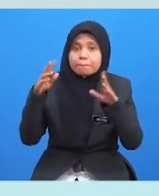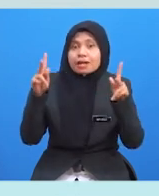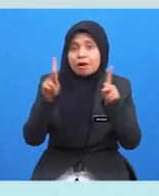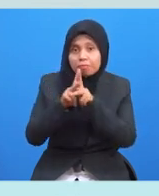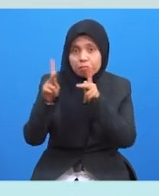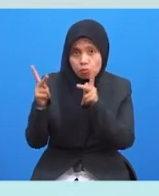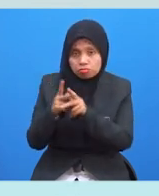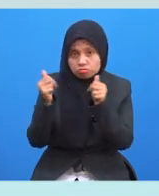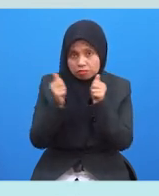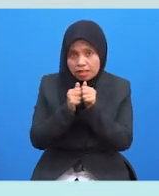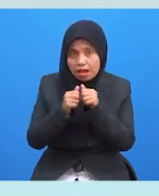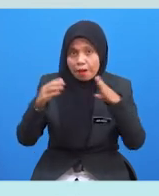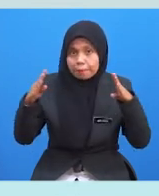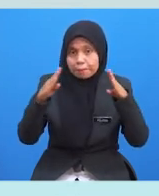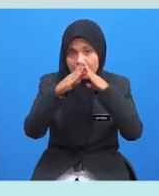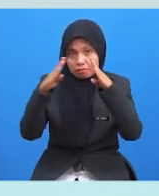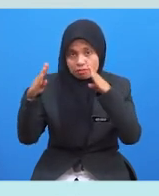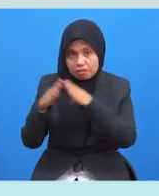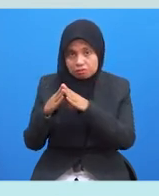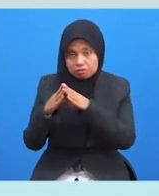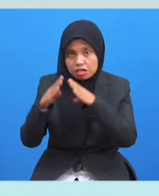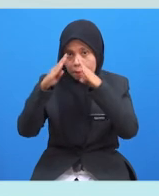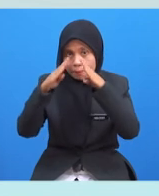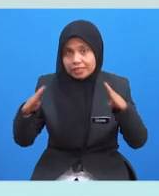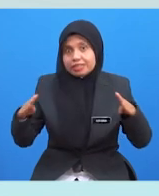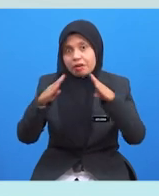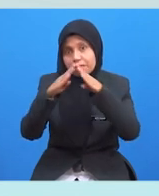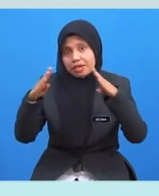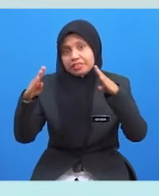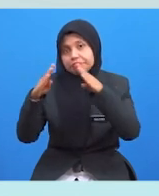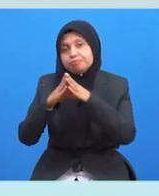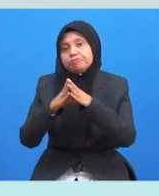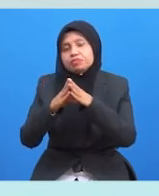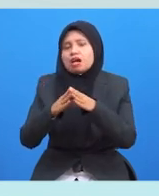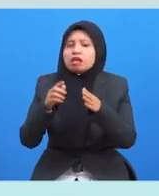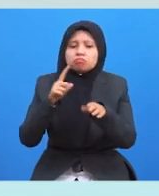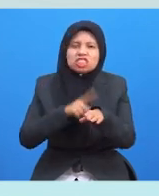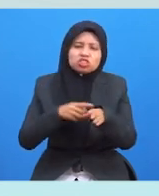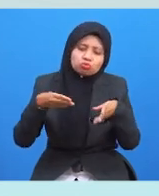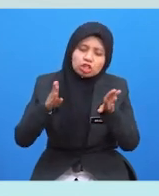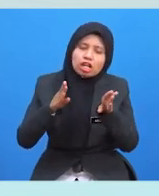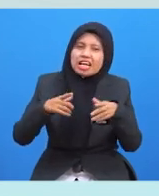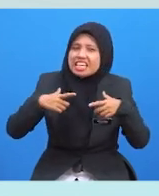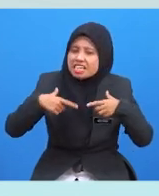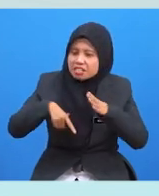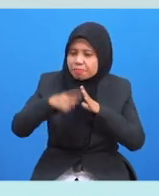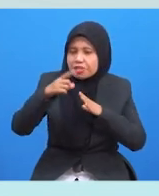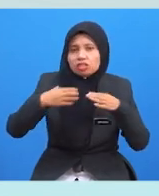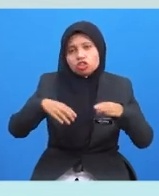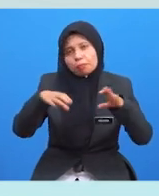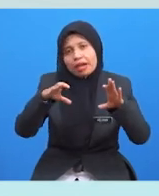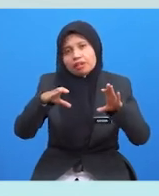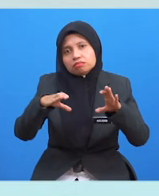dengan bandar. Masa perjalanan juga akan menjadi lebih cepat berbanding